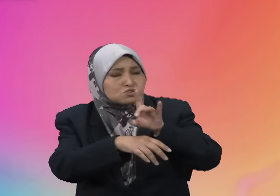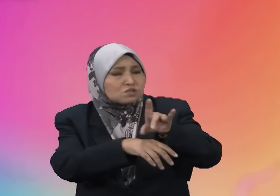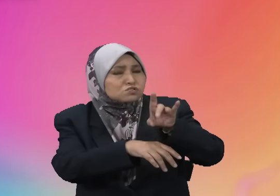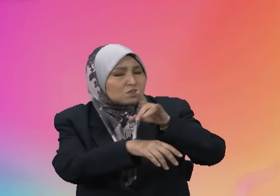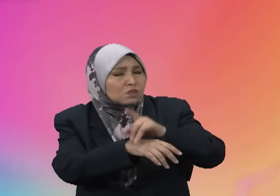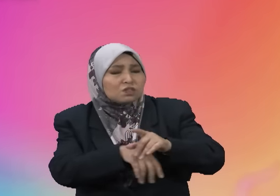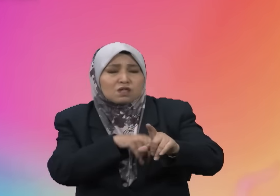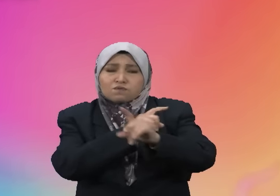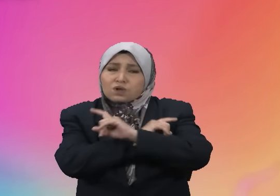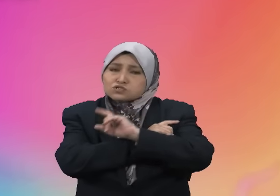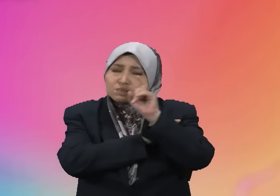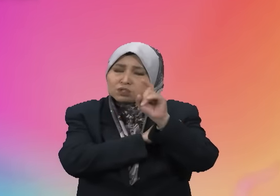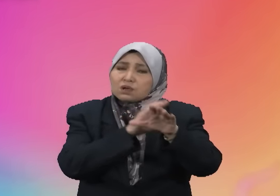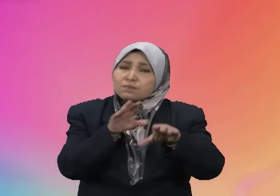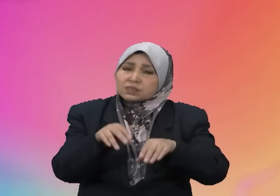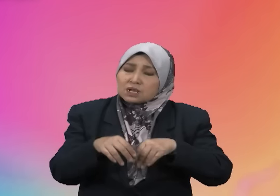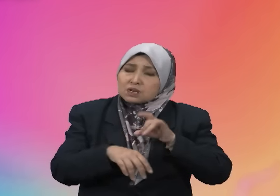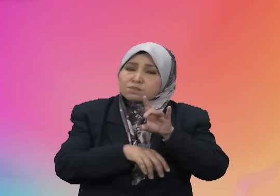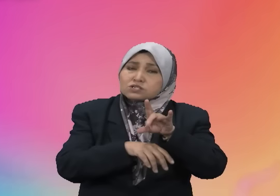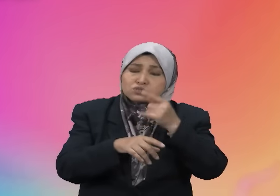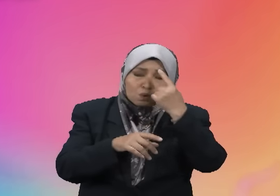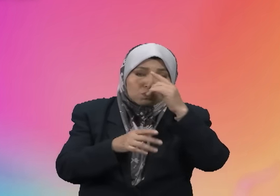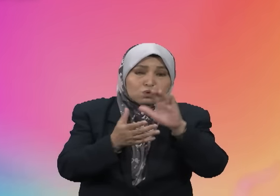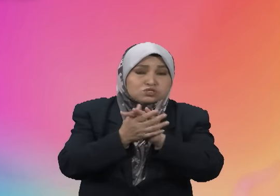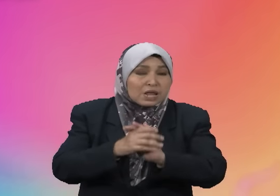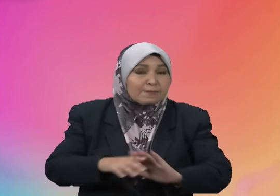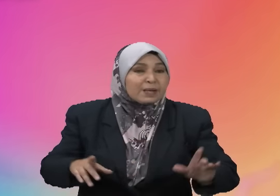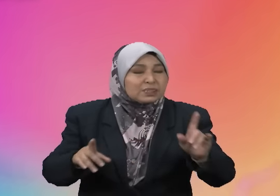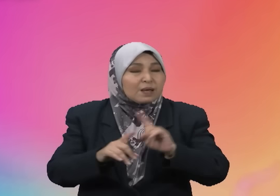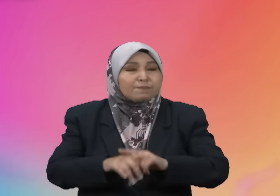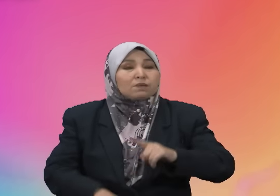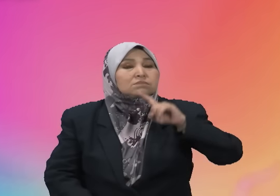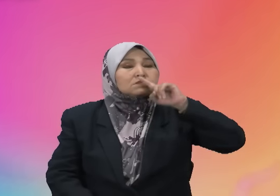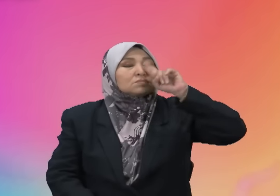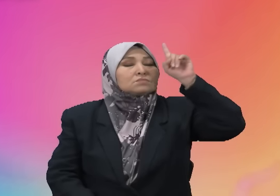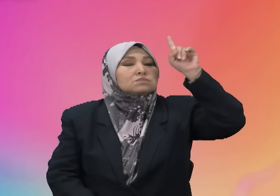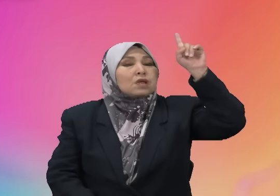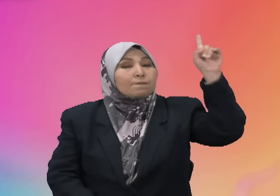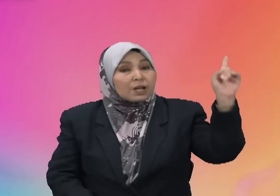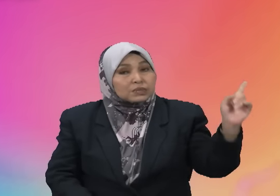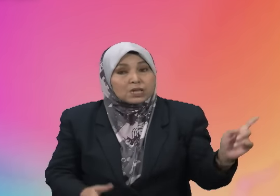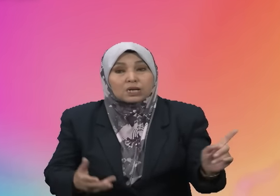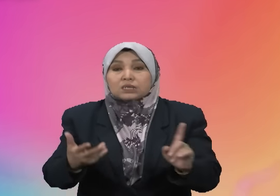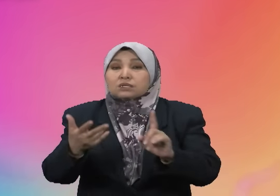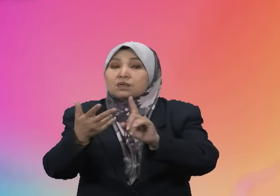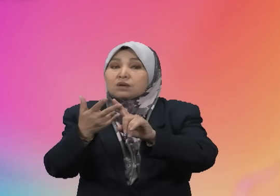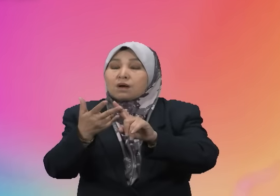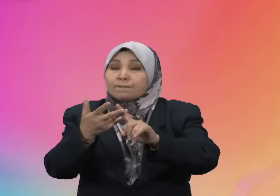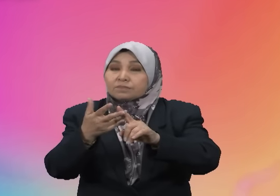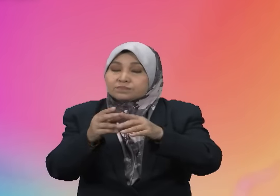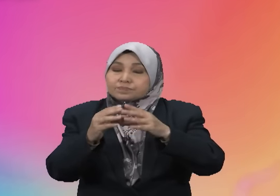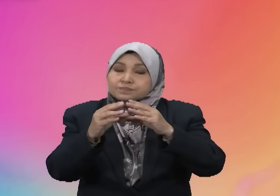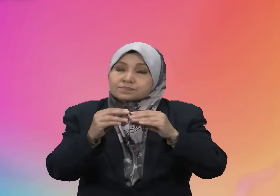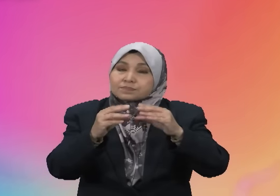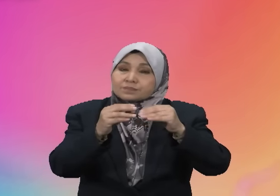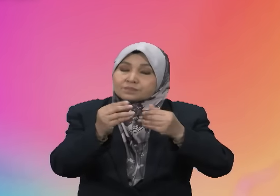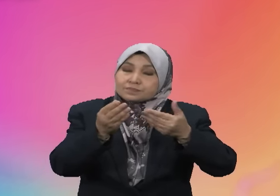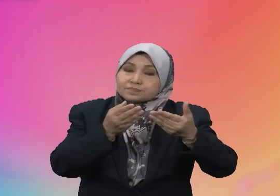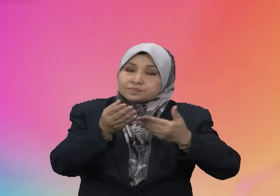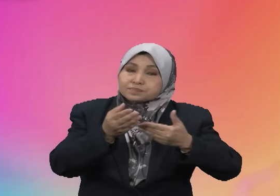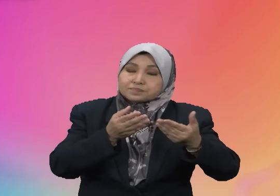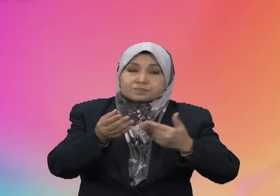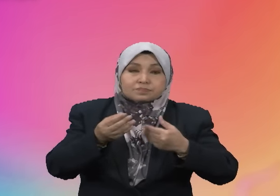Fir'aun sewajarnya menerima nasihat untuk selamat, tetapi beliau sombong. Dan yang ketiga, berlemah lembut dan berhikmah